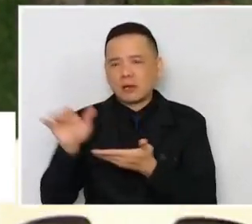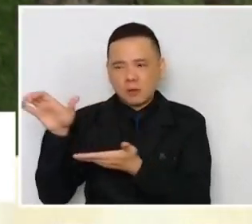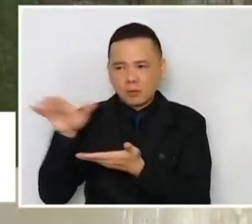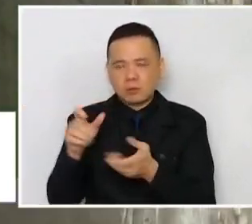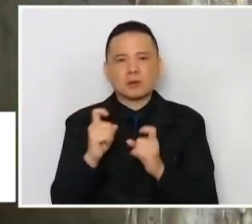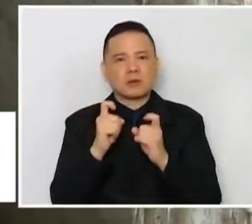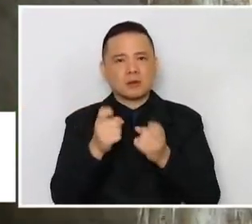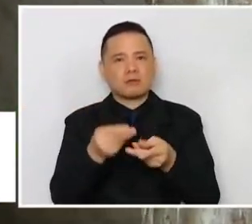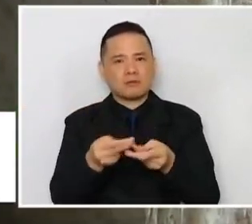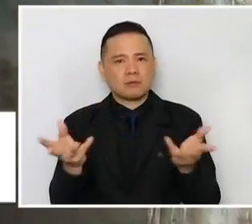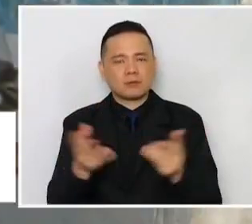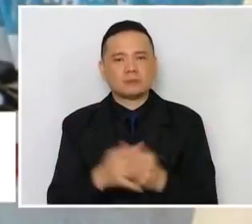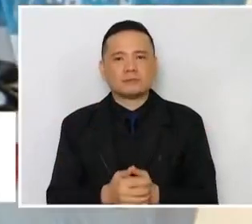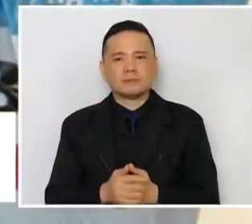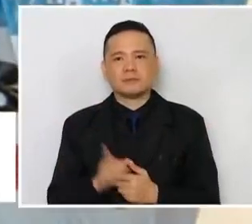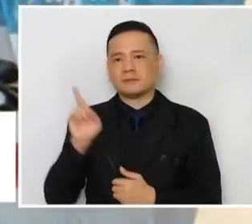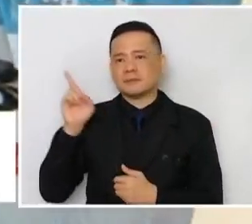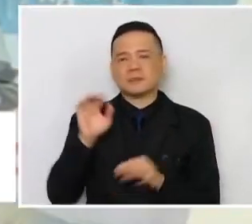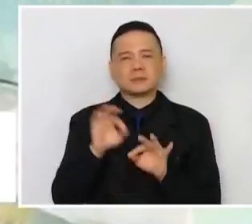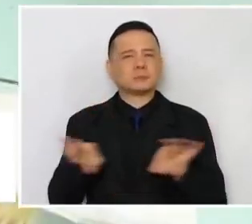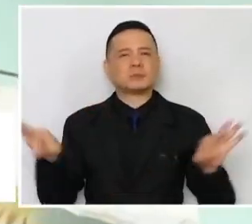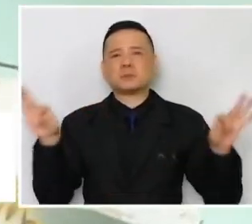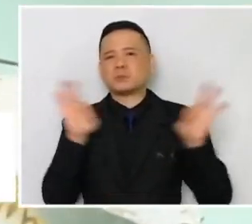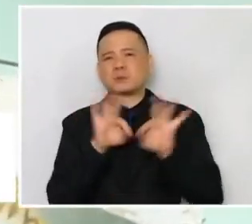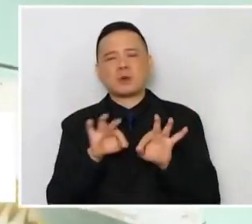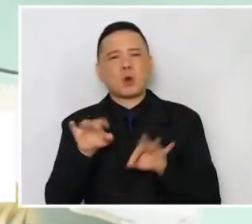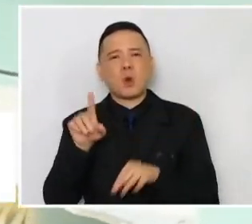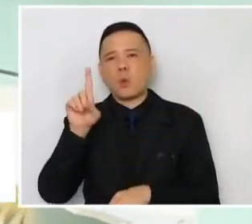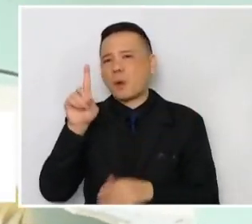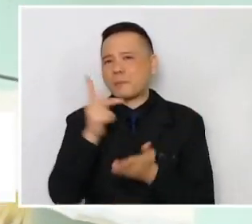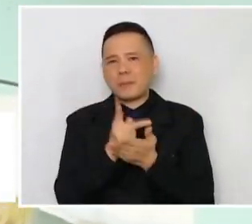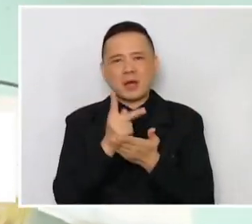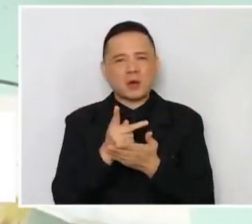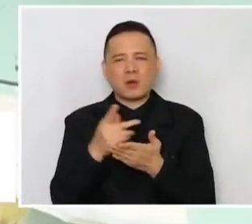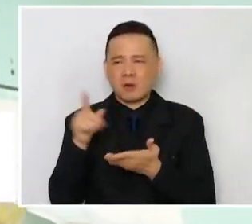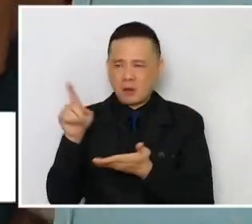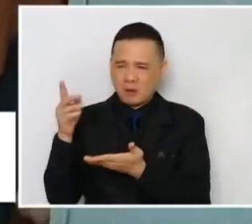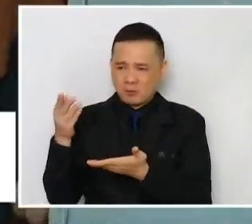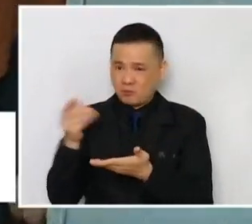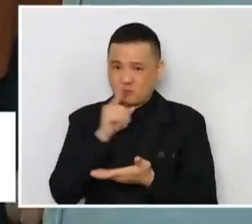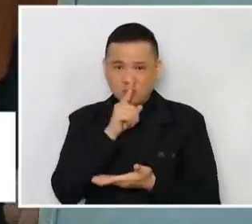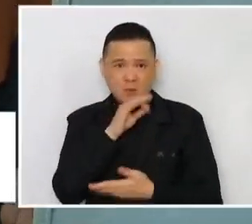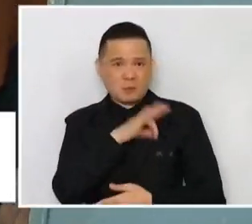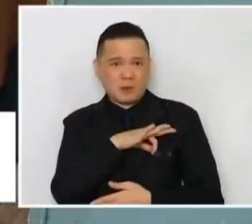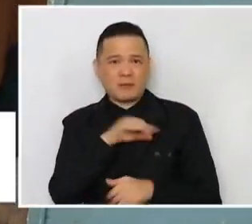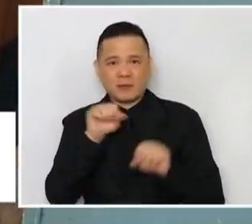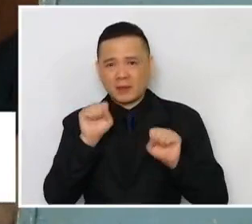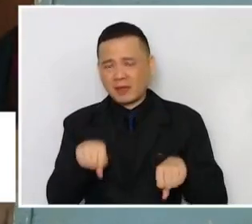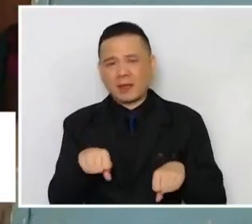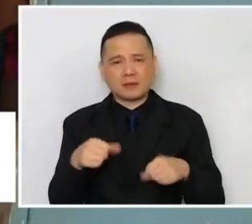Kahit konti lang yan, kahit piso lang yan, maraming mararating yan.